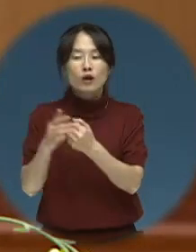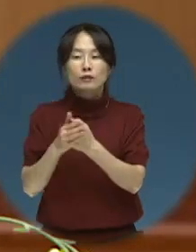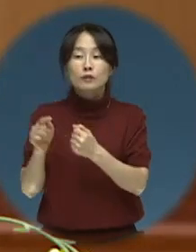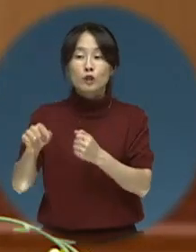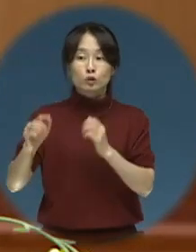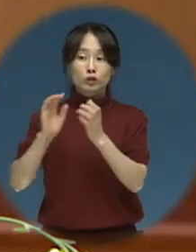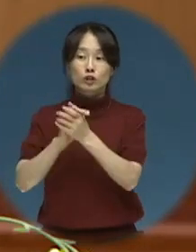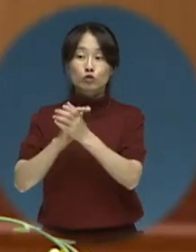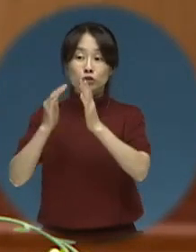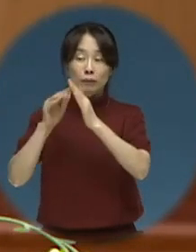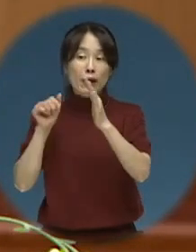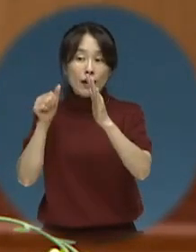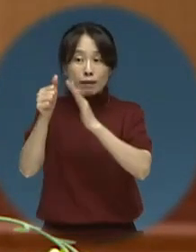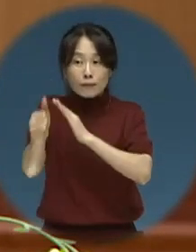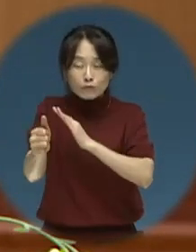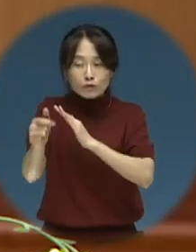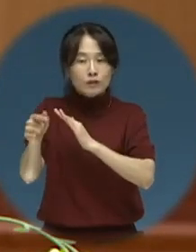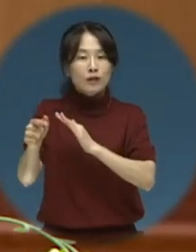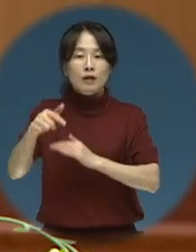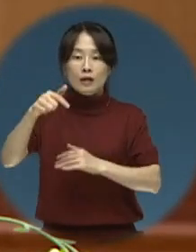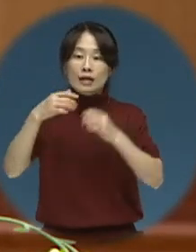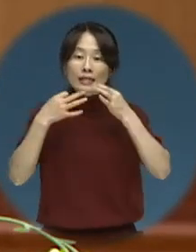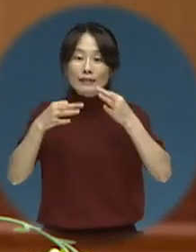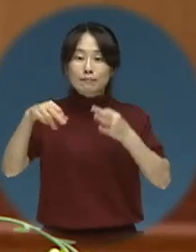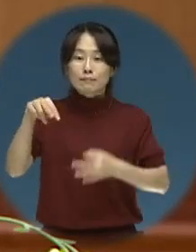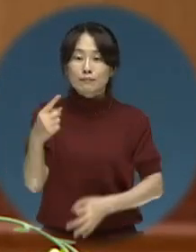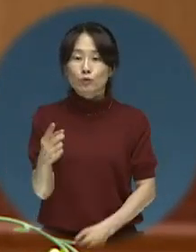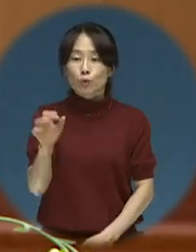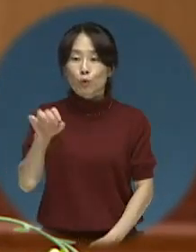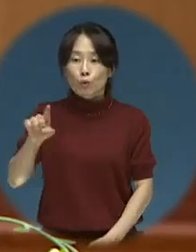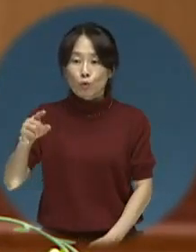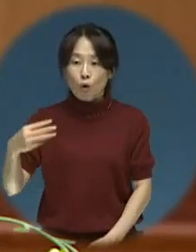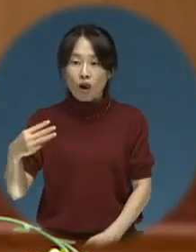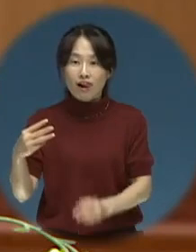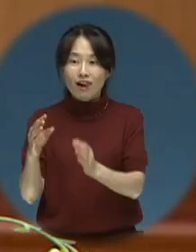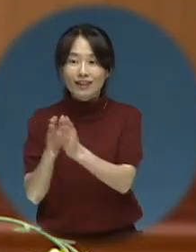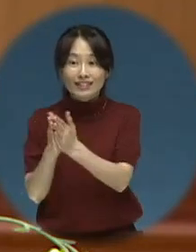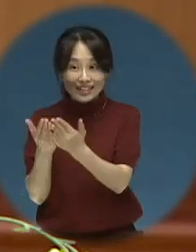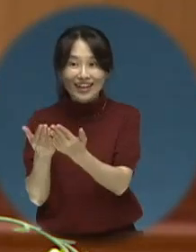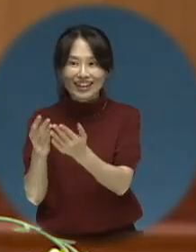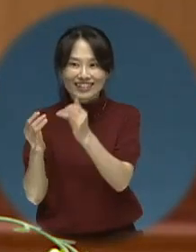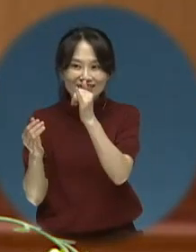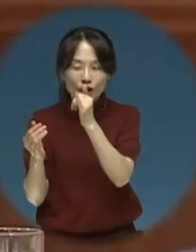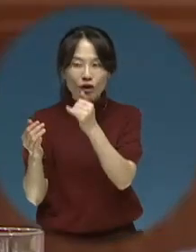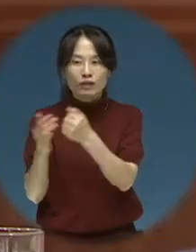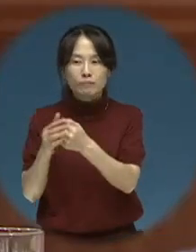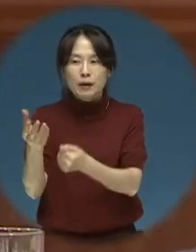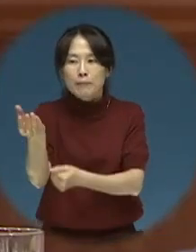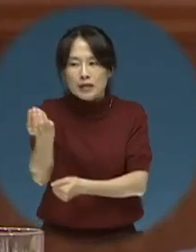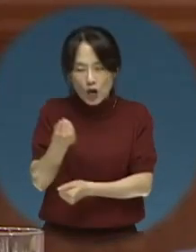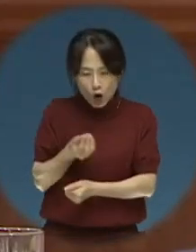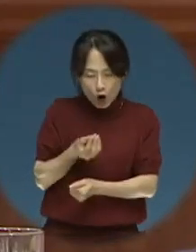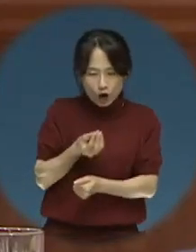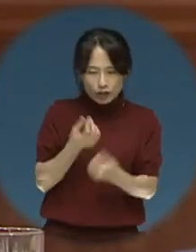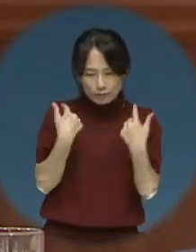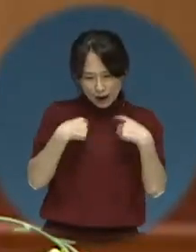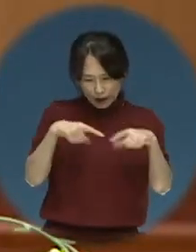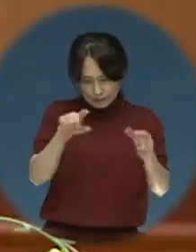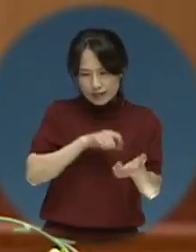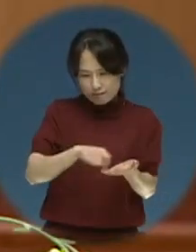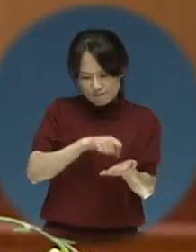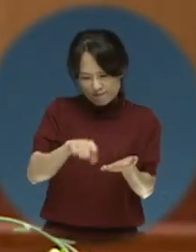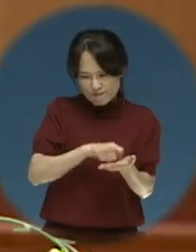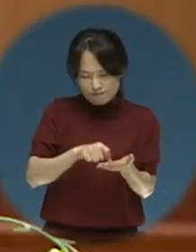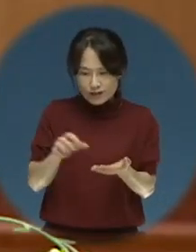집에 가니까 김소울 시집이 있더라고요. 그렇죠. 그걸 빌려다가 밤새 필사를 했어요. 필사까지? 자기